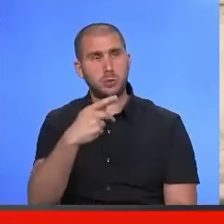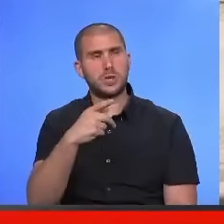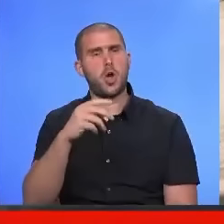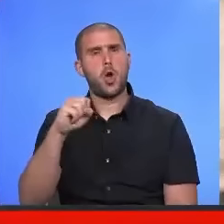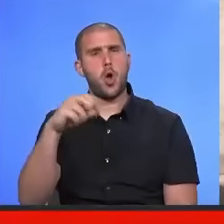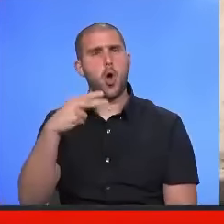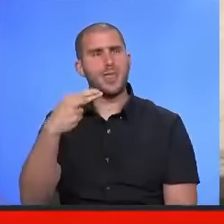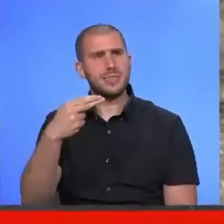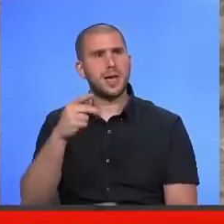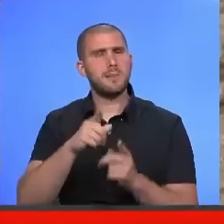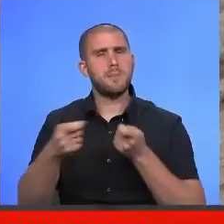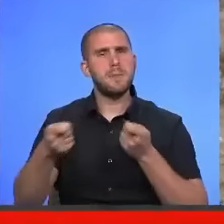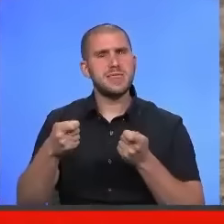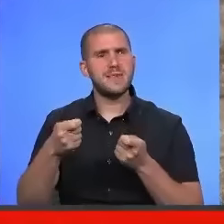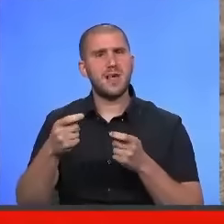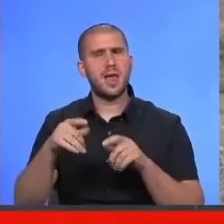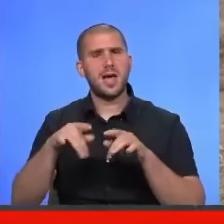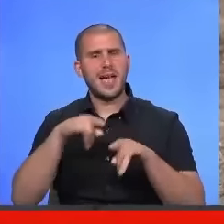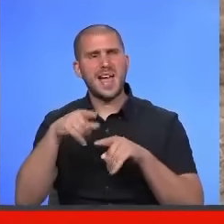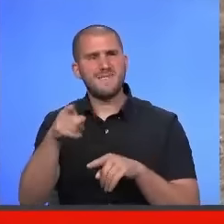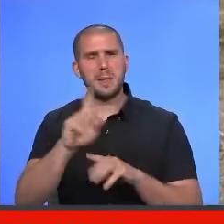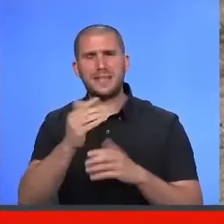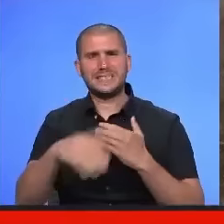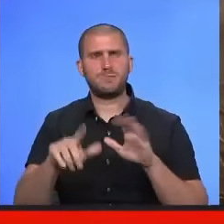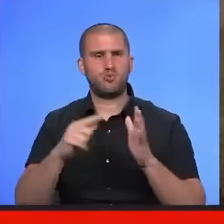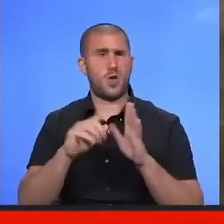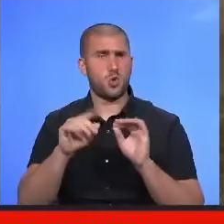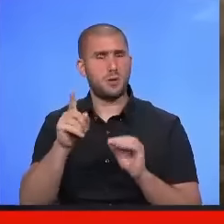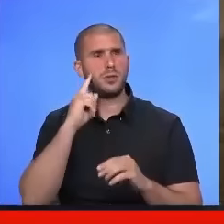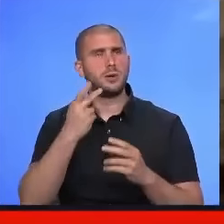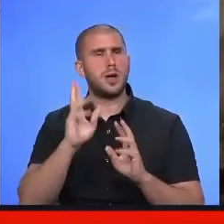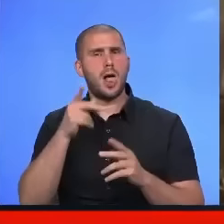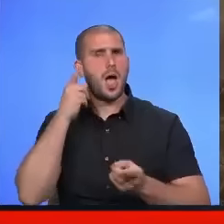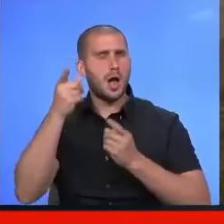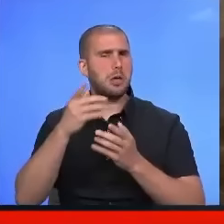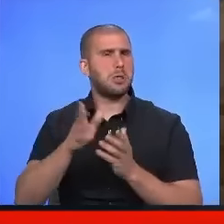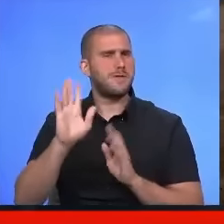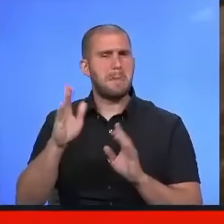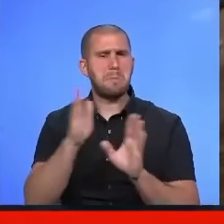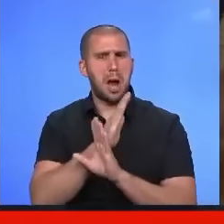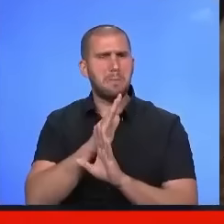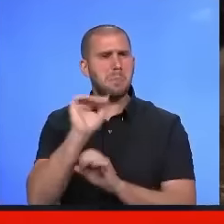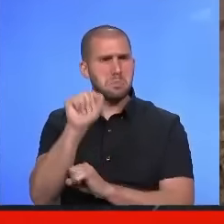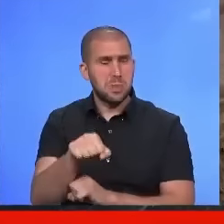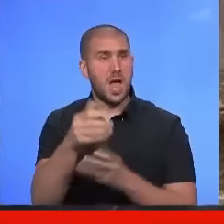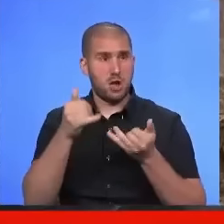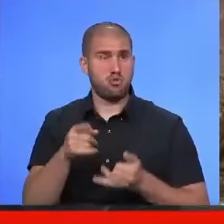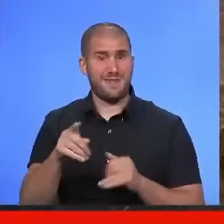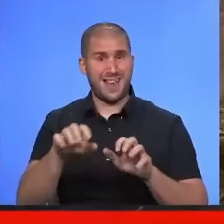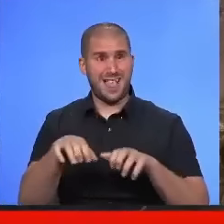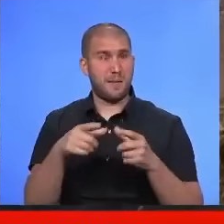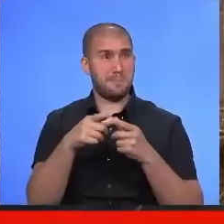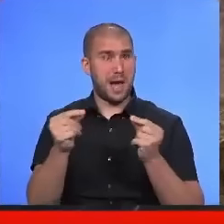מתפעל את הרפת שלו ללא הפסקה מהשבעה באוקטובר הוא התגבר על הרקטות המחבלים ועכשיו הכלבים